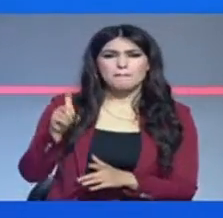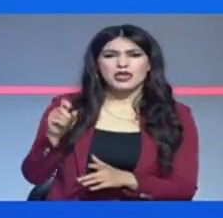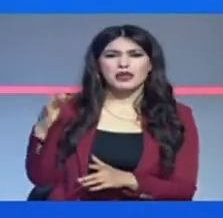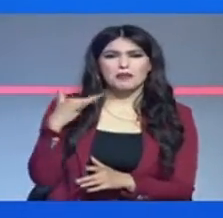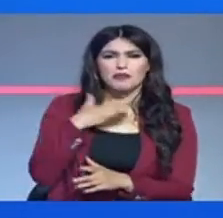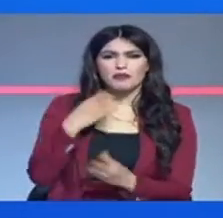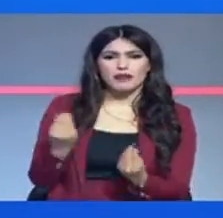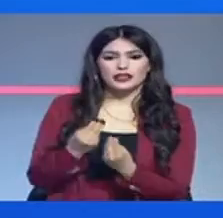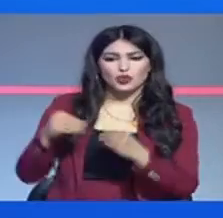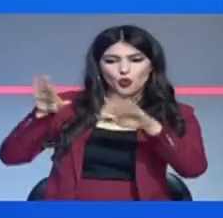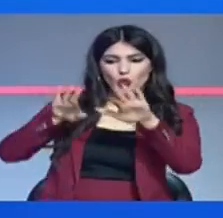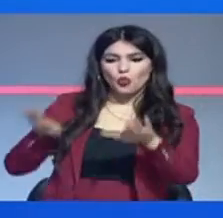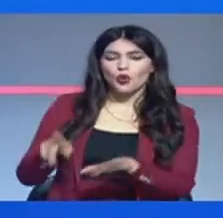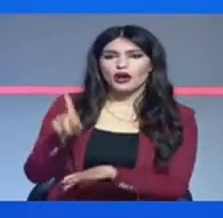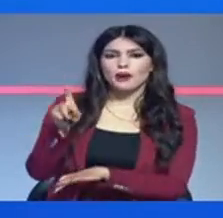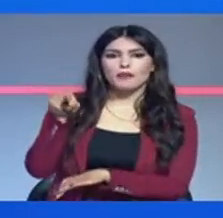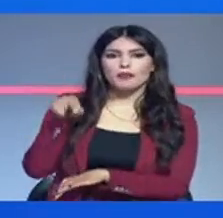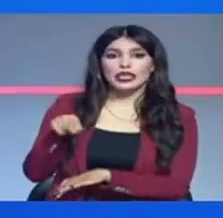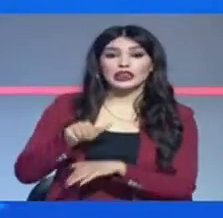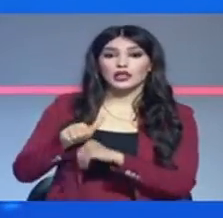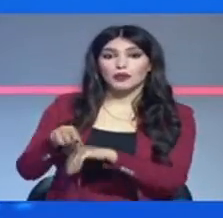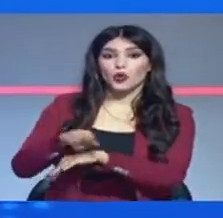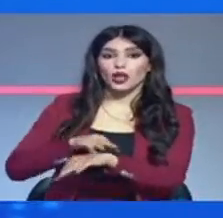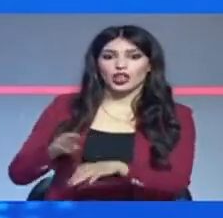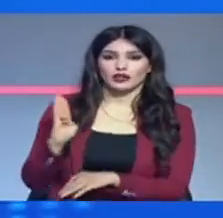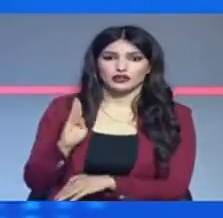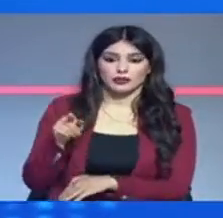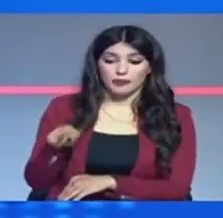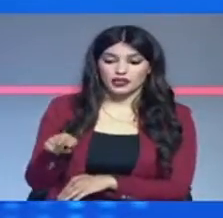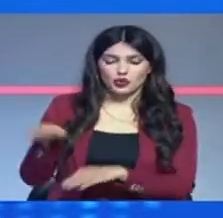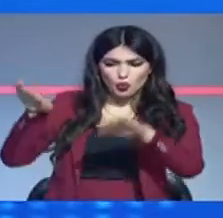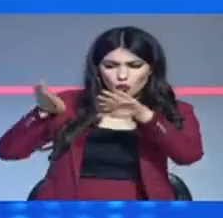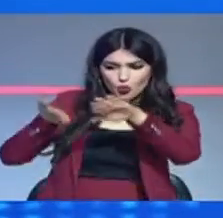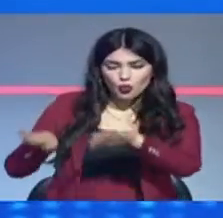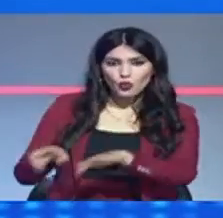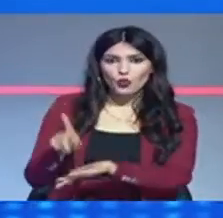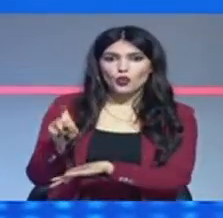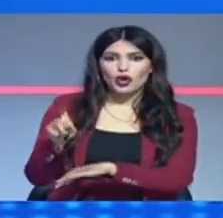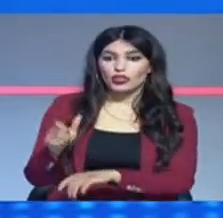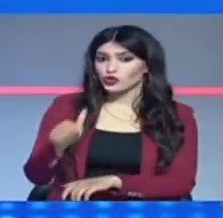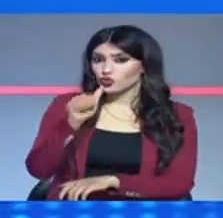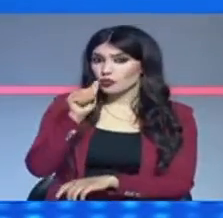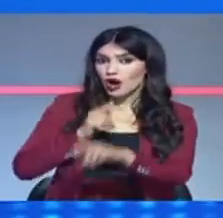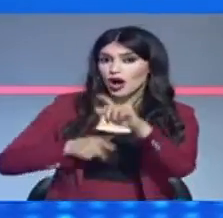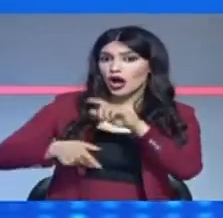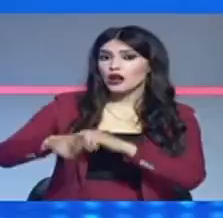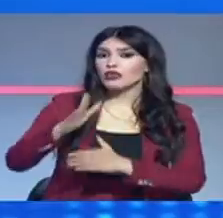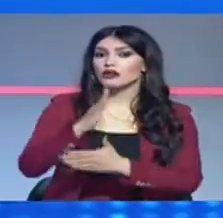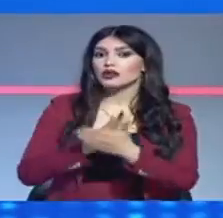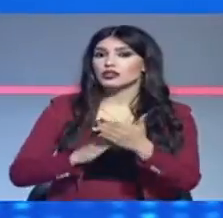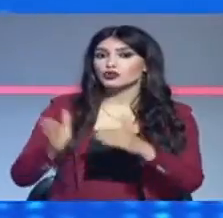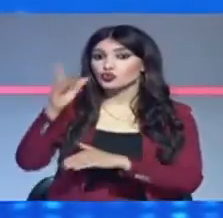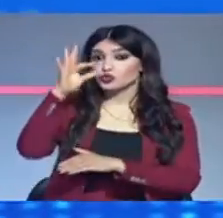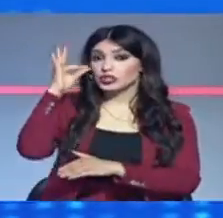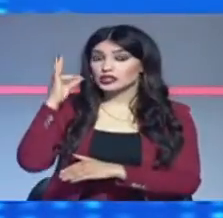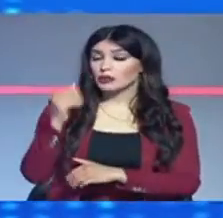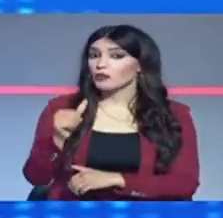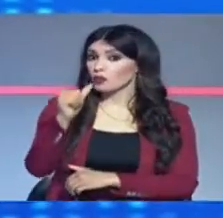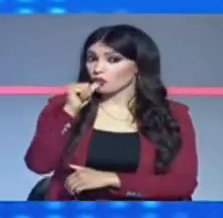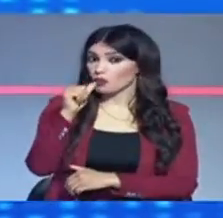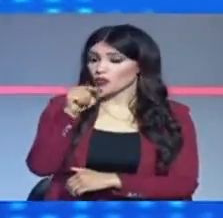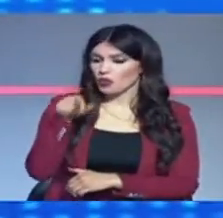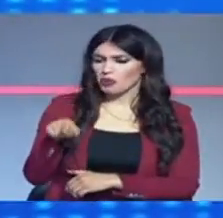باحد روافد من ولايه باجه السودان الذي يزود اكثر من نصف البلاد بمياه الشرب